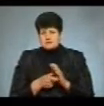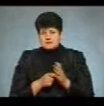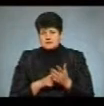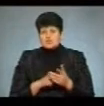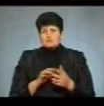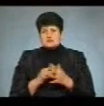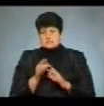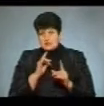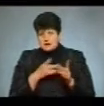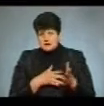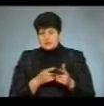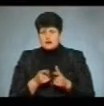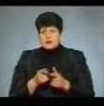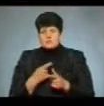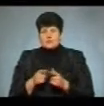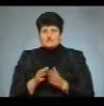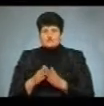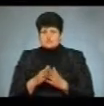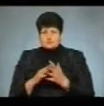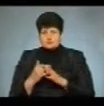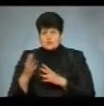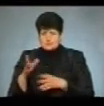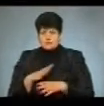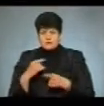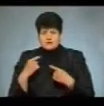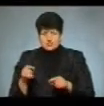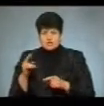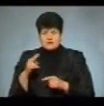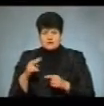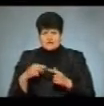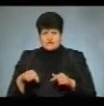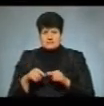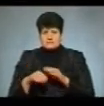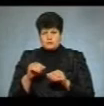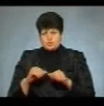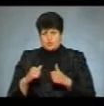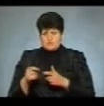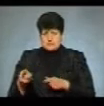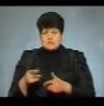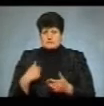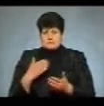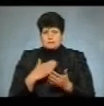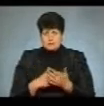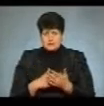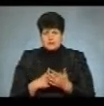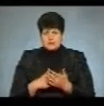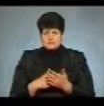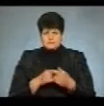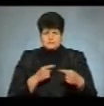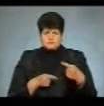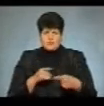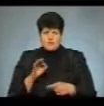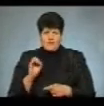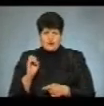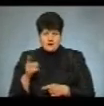сільська рада, або в сусідні населені пункти, де знаходилися інші дільничі виборчі комісії. Ми мали претензії до ОВК